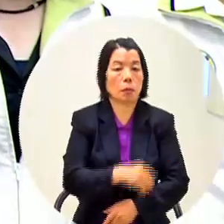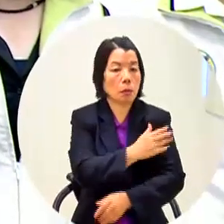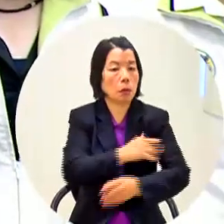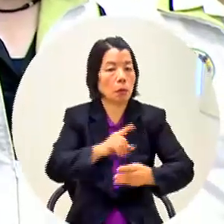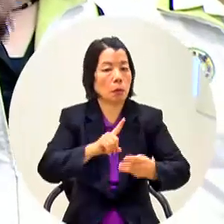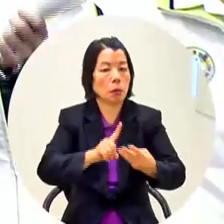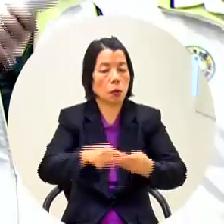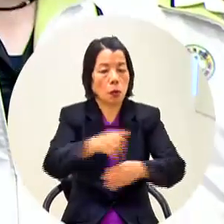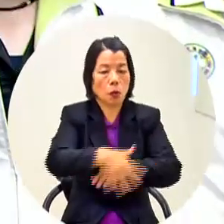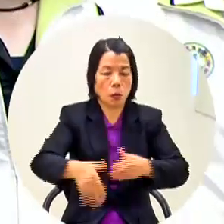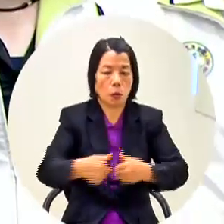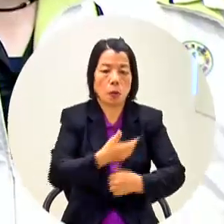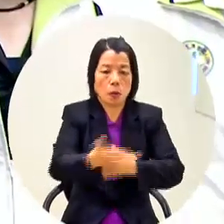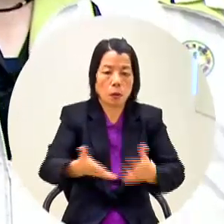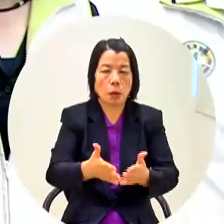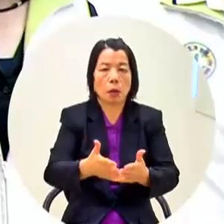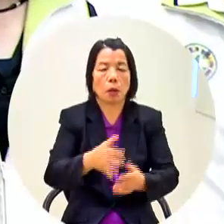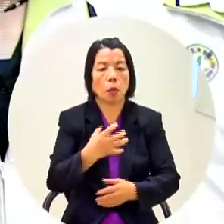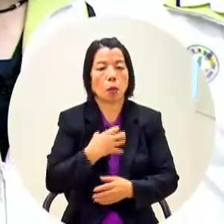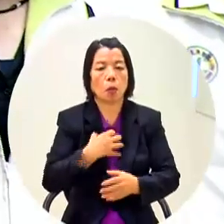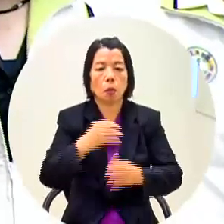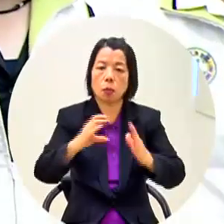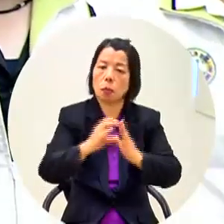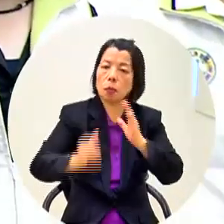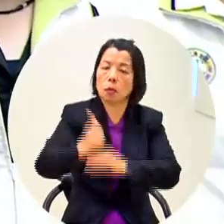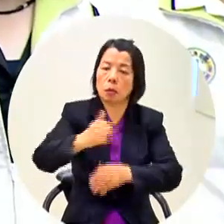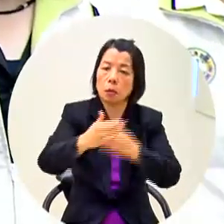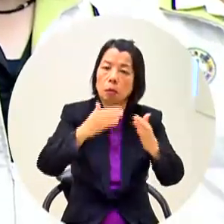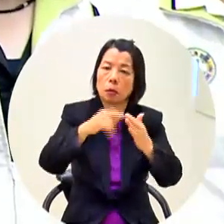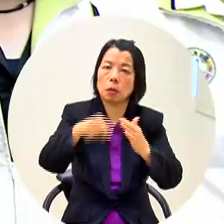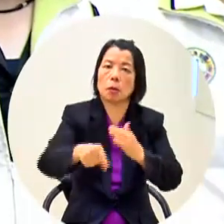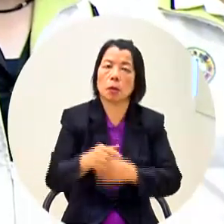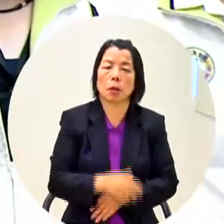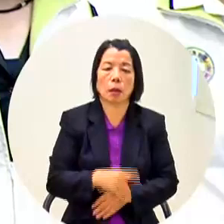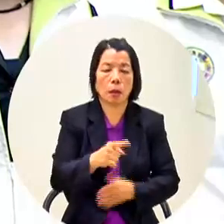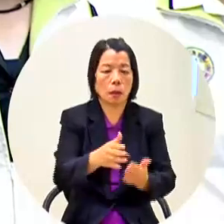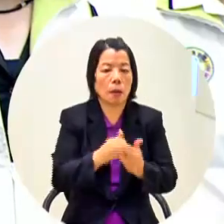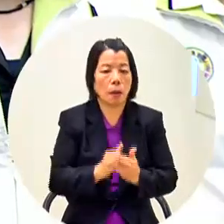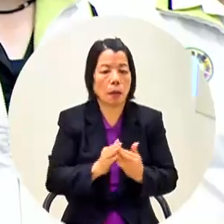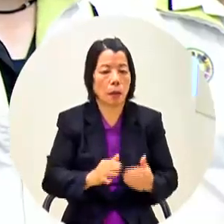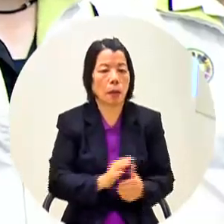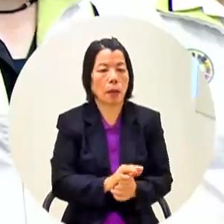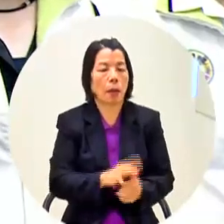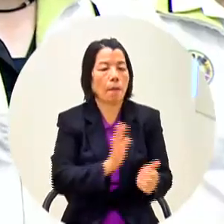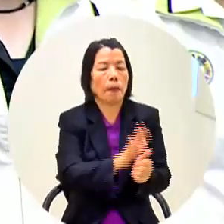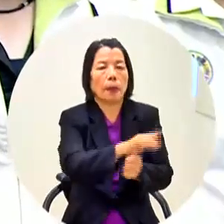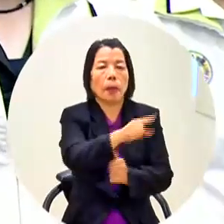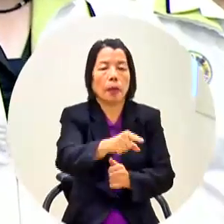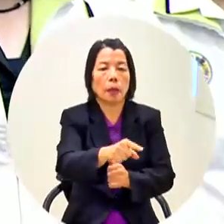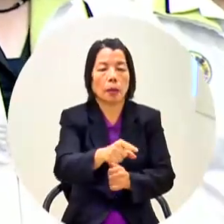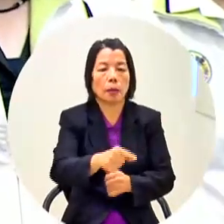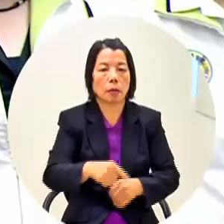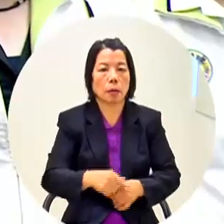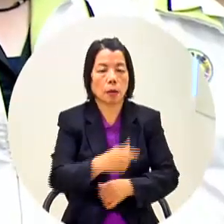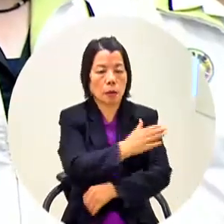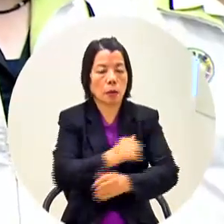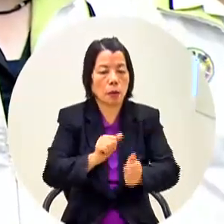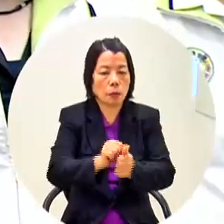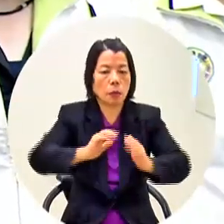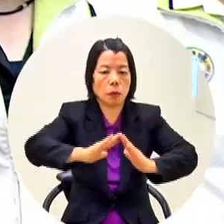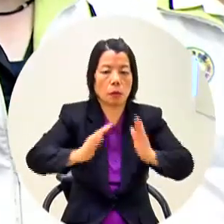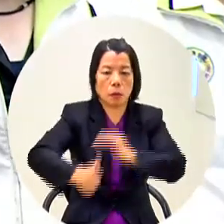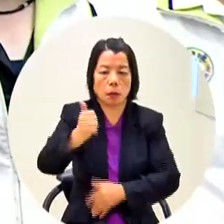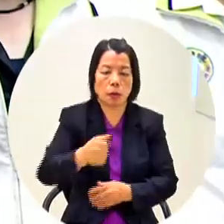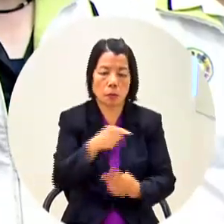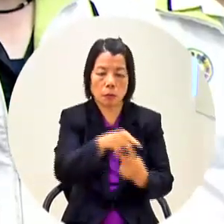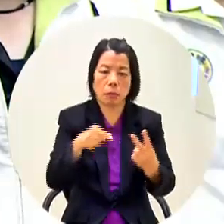放任教育局吴局长、民政局曹局长来背个陈副市长，还是陈副市长要求他们两个局处